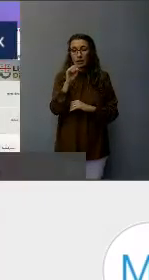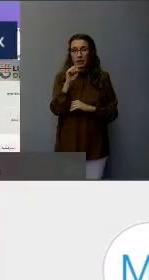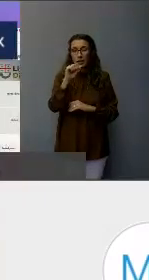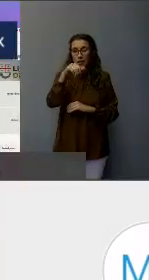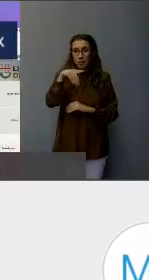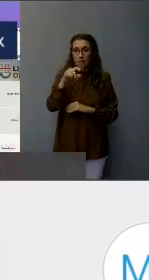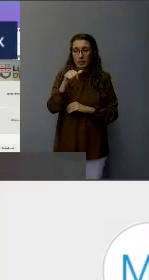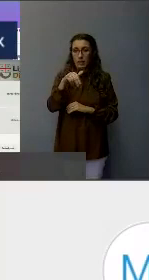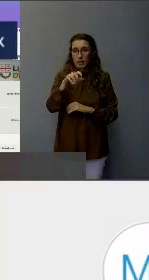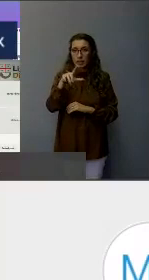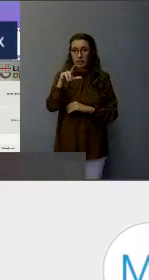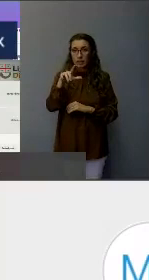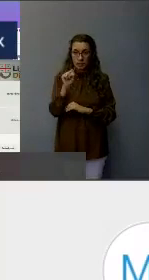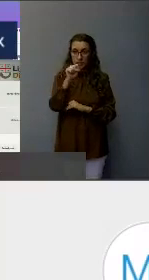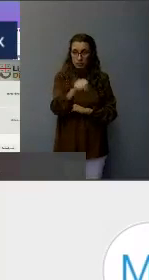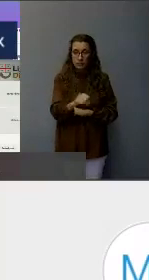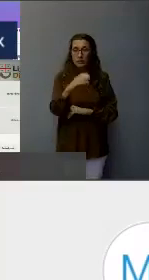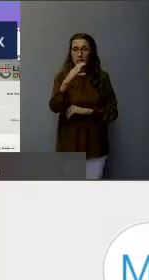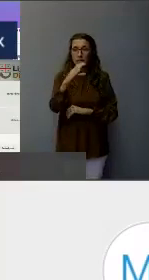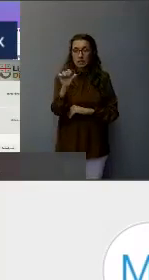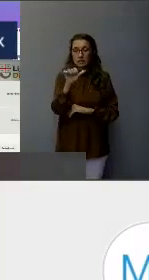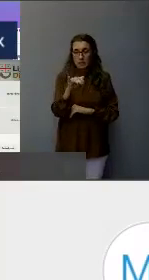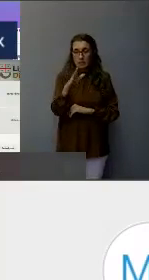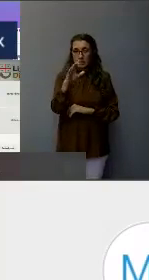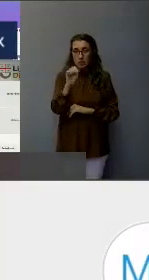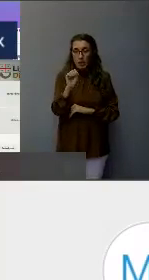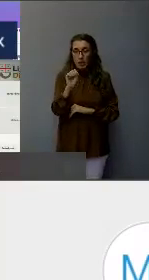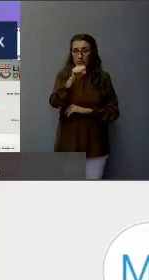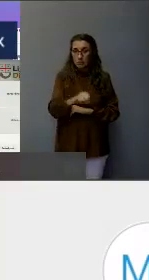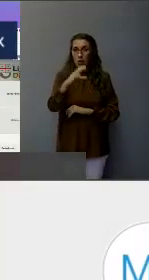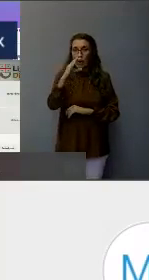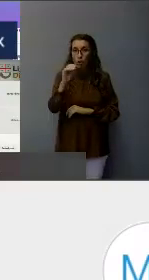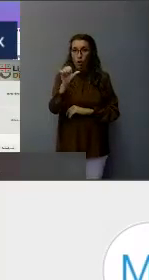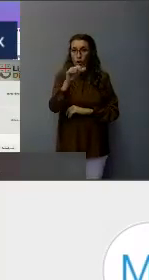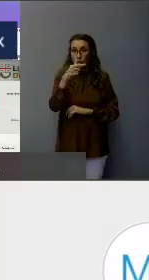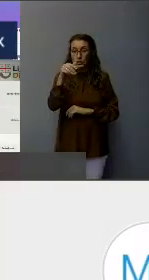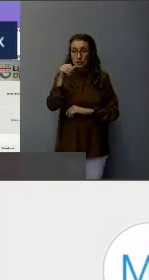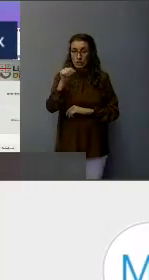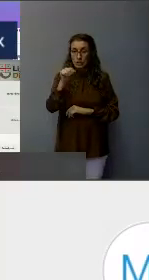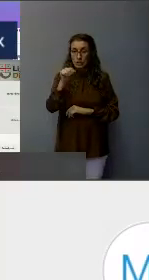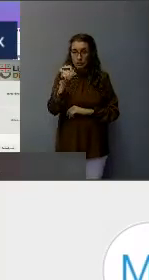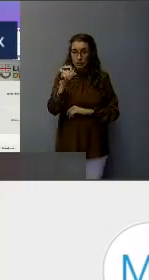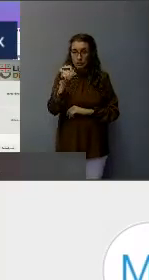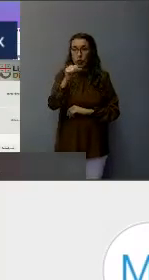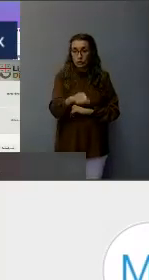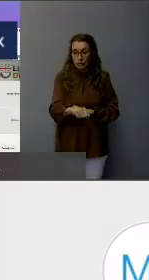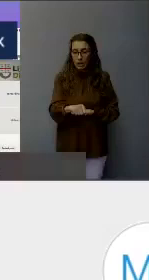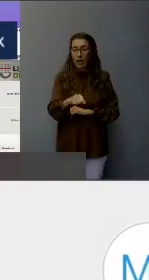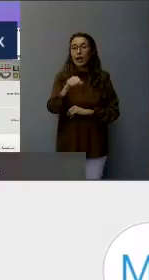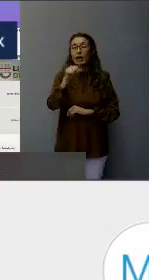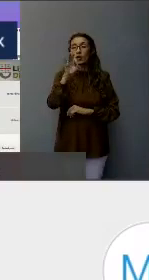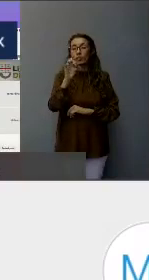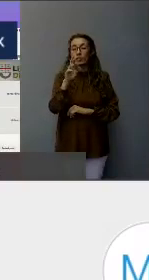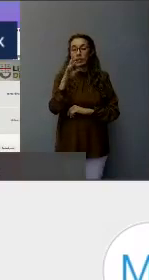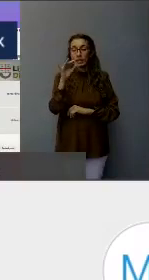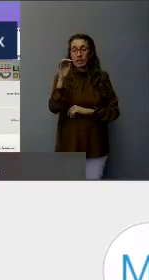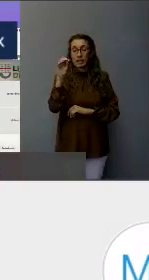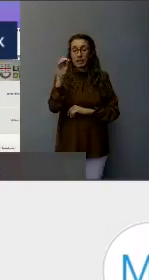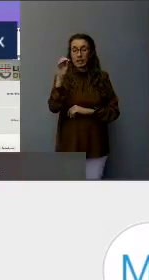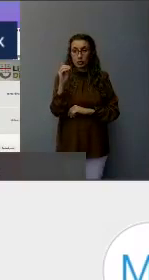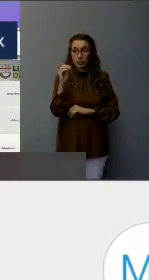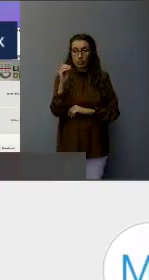cam contrario consigliere cassino l'orario consigliere costa un proprio consigliere ferrero